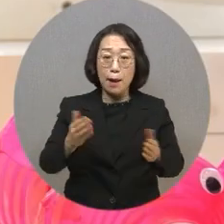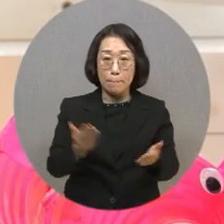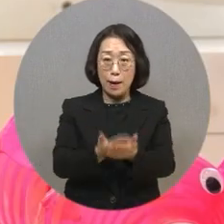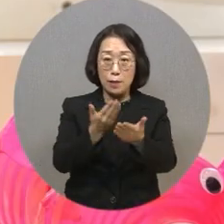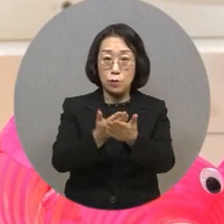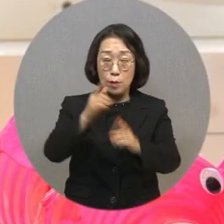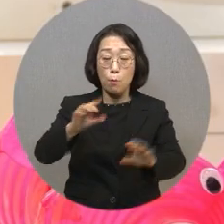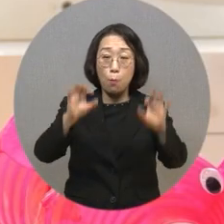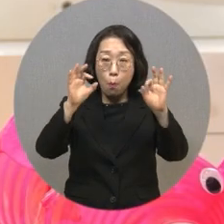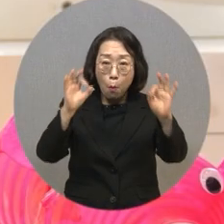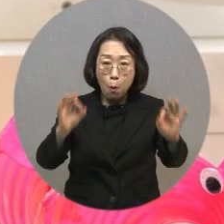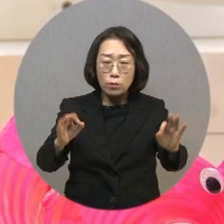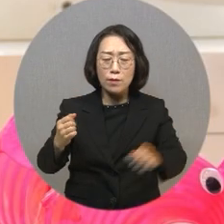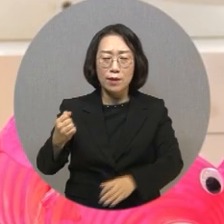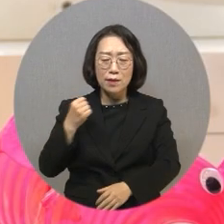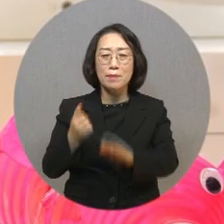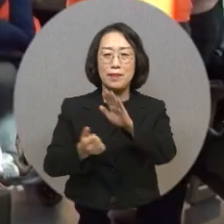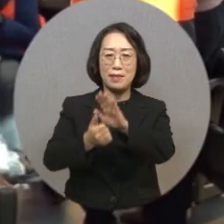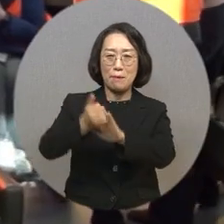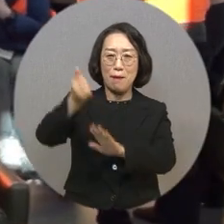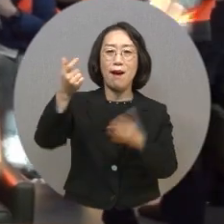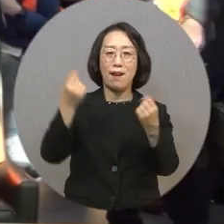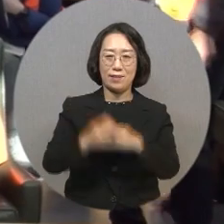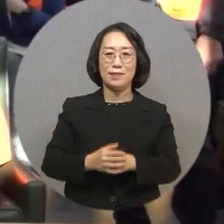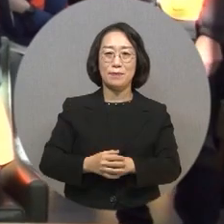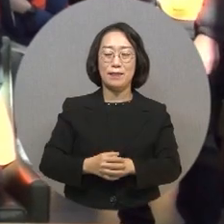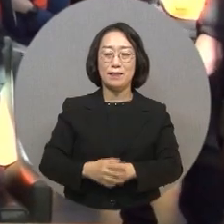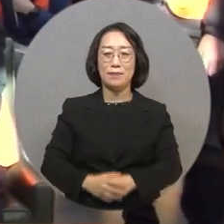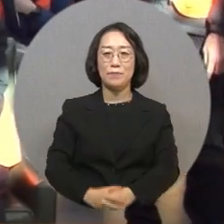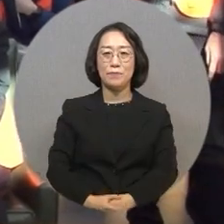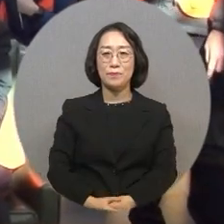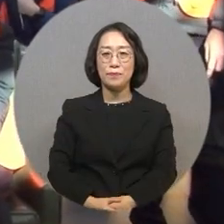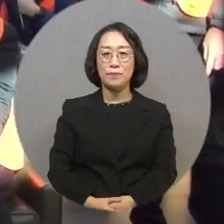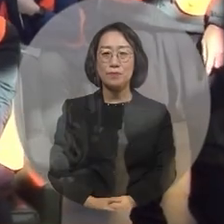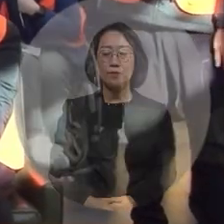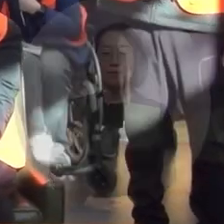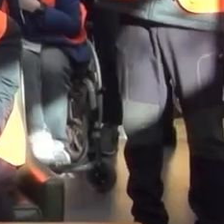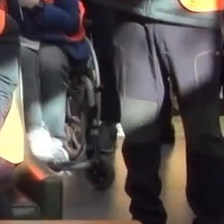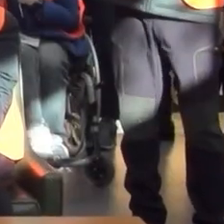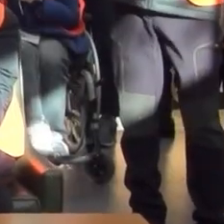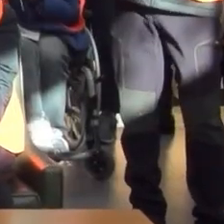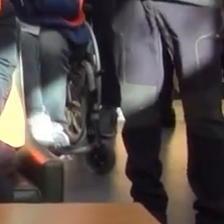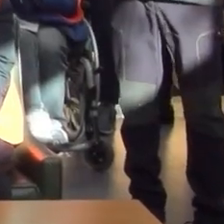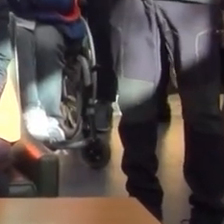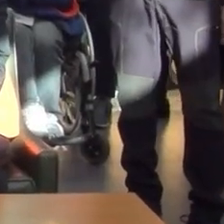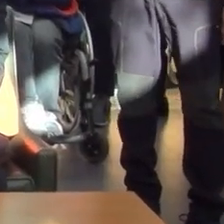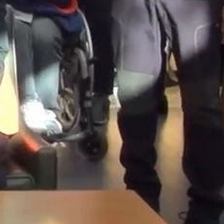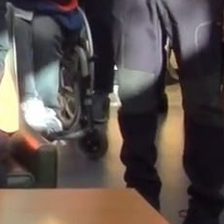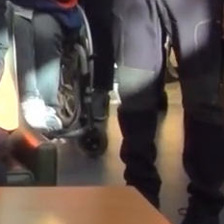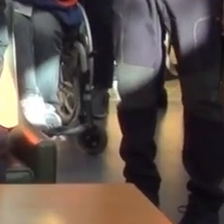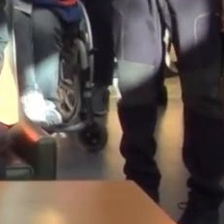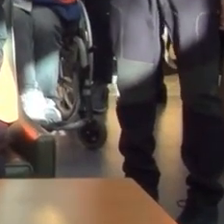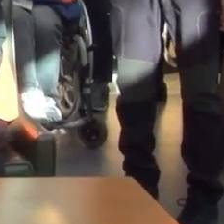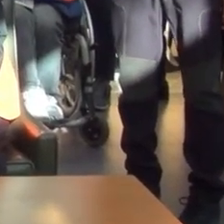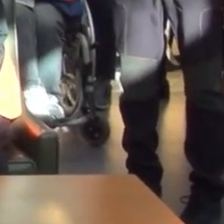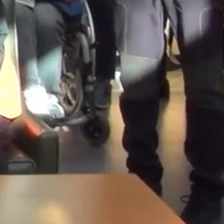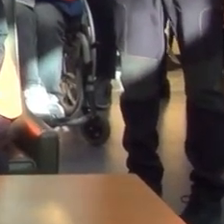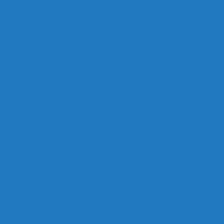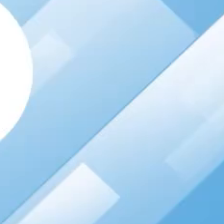그것이 힘이고 희망입니다. 복지TV 경기방송 정우선입니다. 내년에도